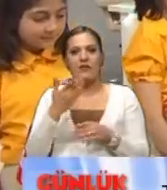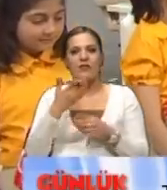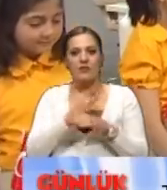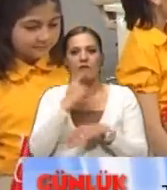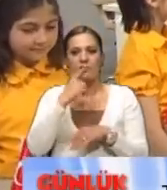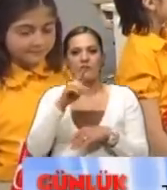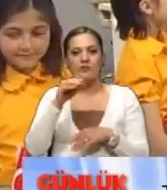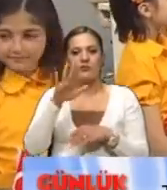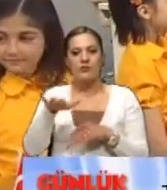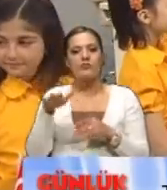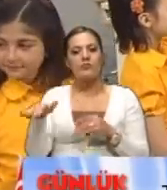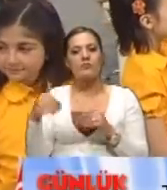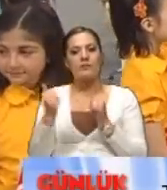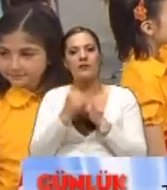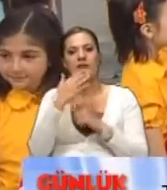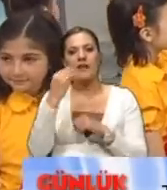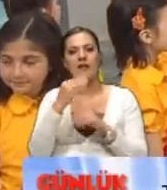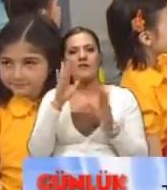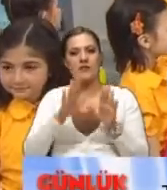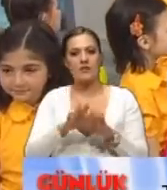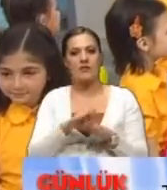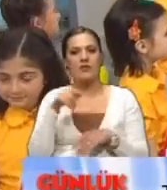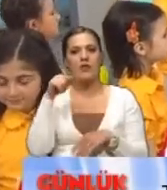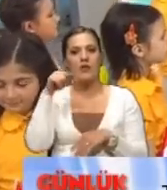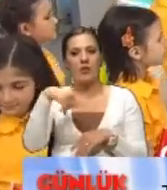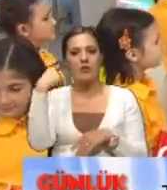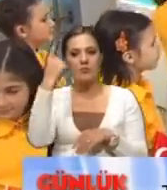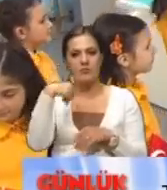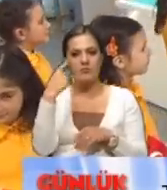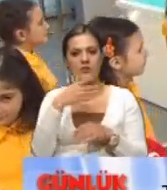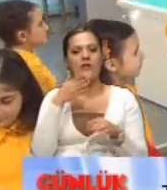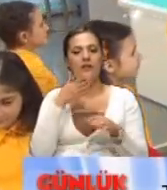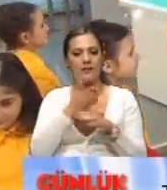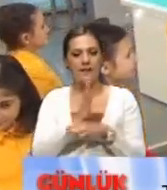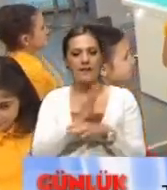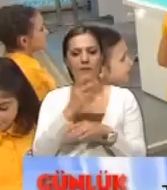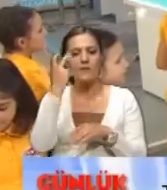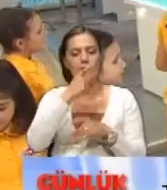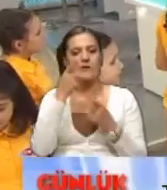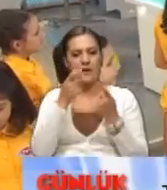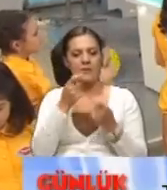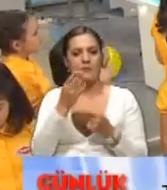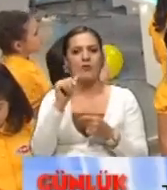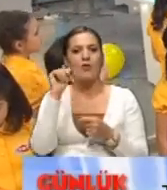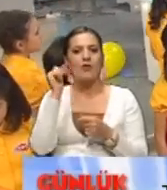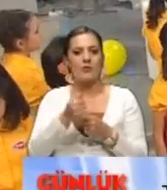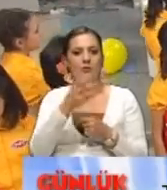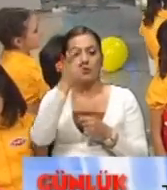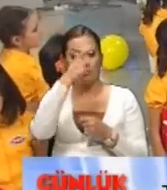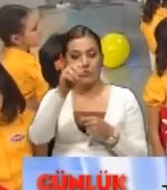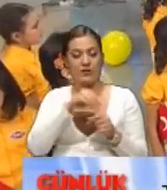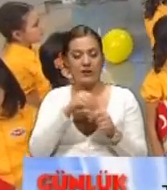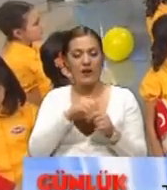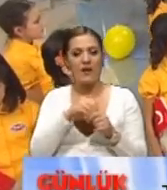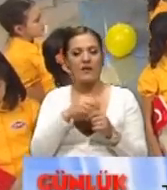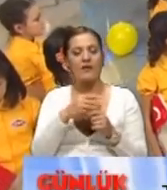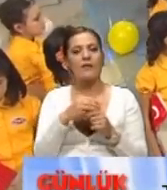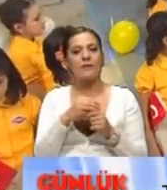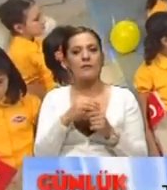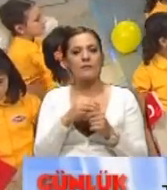Doğru söylüyorsunuz. Çocuklarla genç kalıyoruz. Çok güzel. Onun için hakikaten müzik eğitimi çok önemli. Hı-hı. Türkiye'de